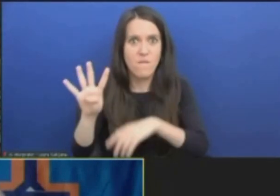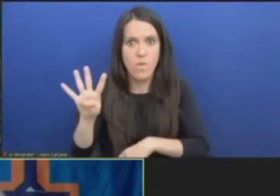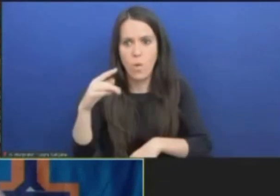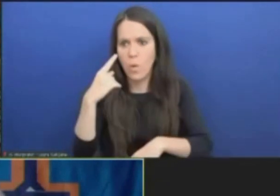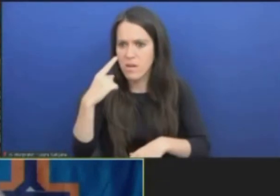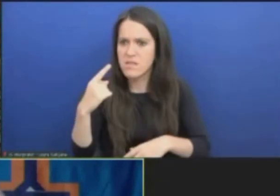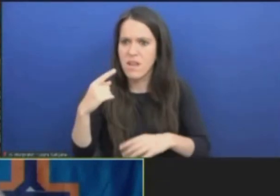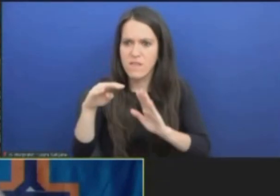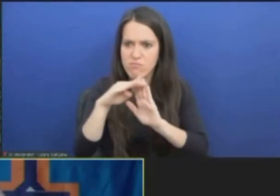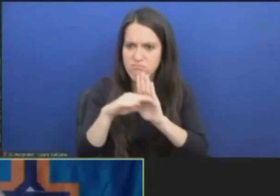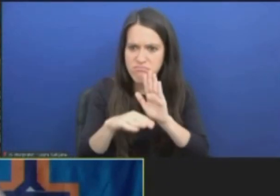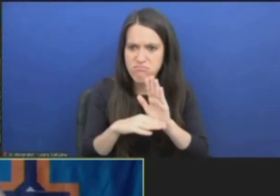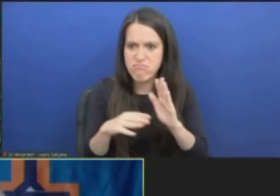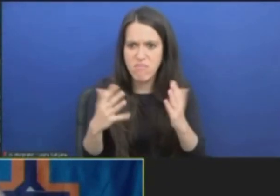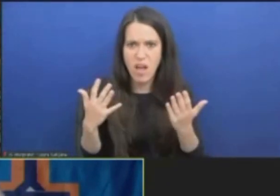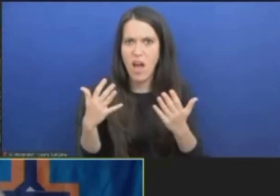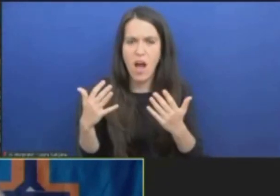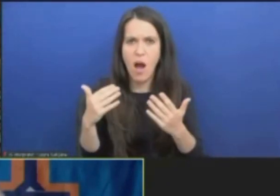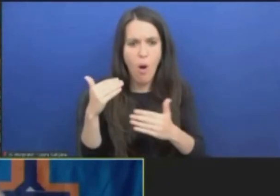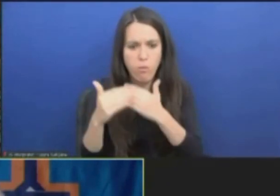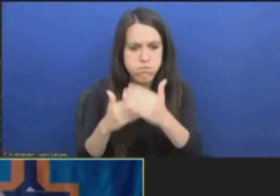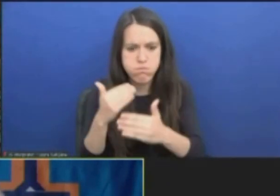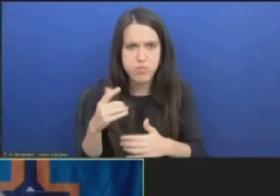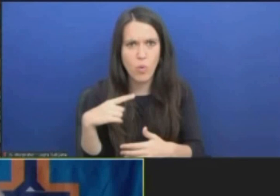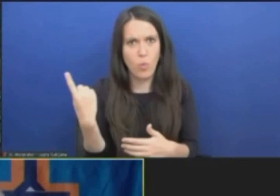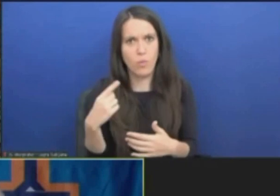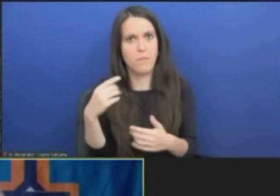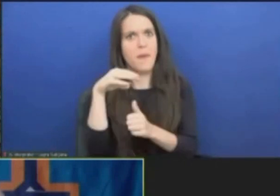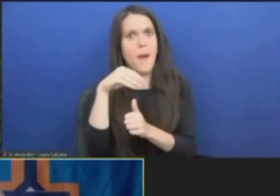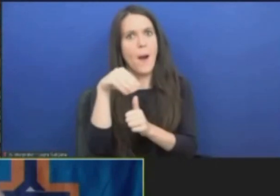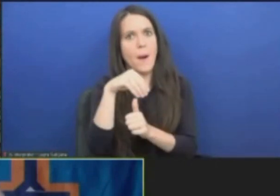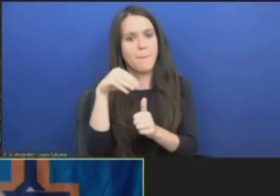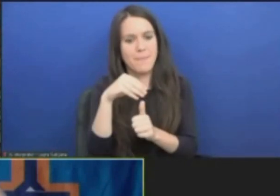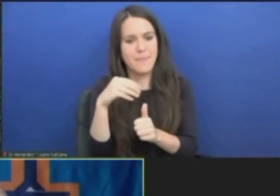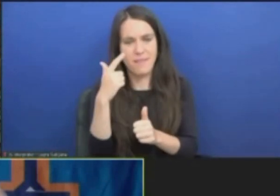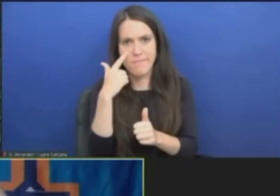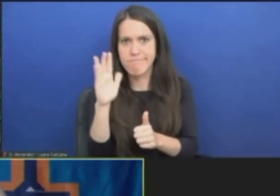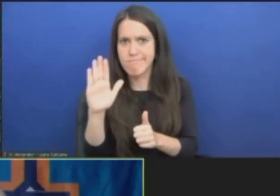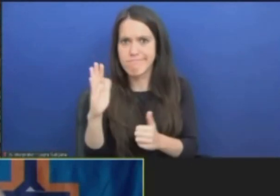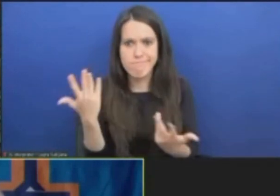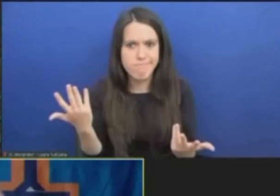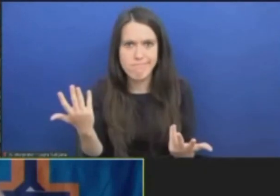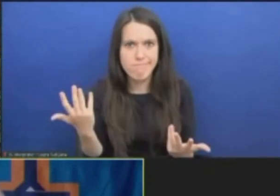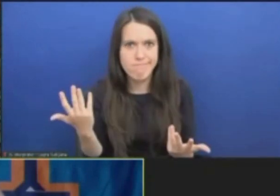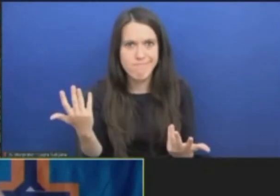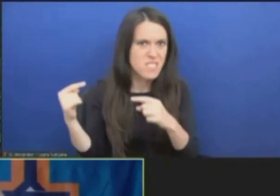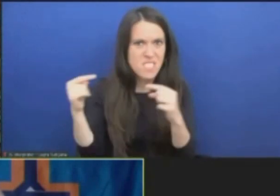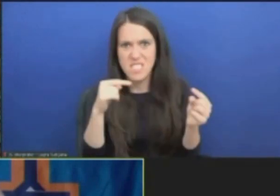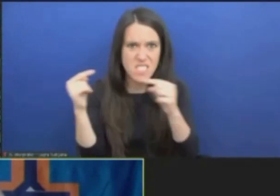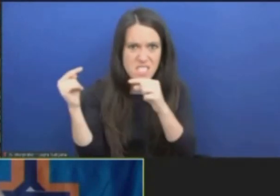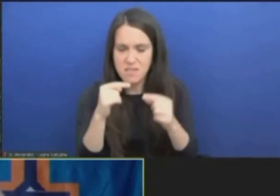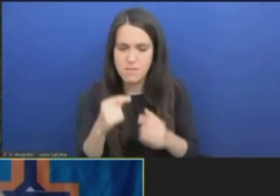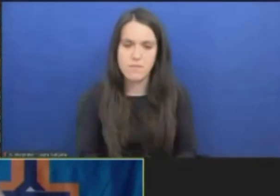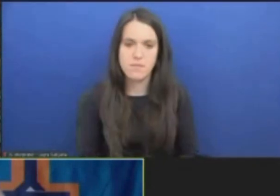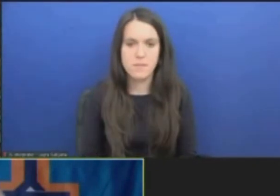известно совершенные в отношении коренного армянского народа подрывает универсальность принципов организации объединенных наций и ее